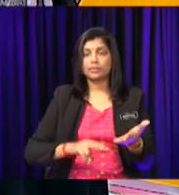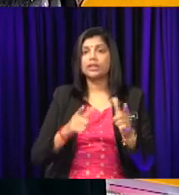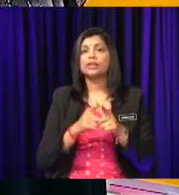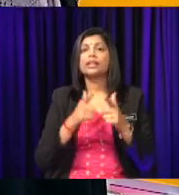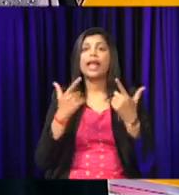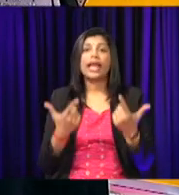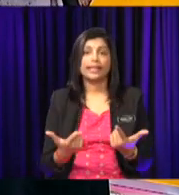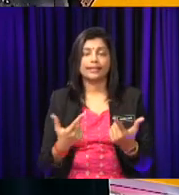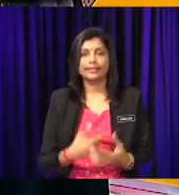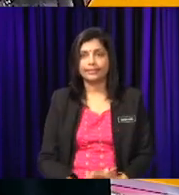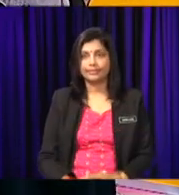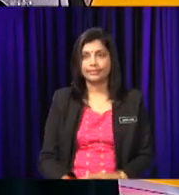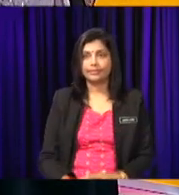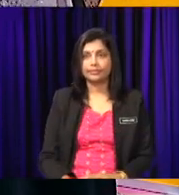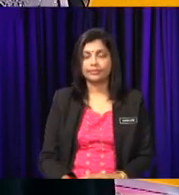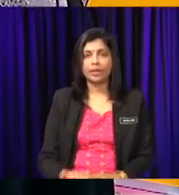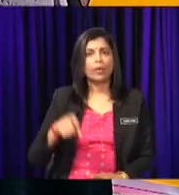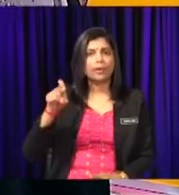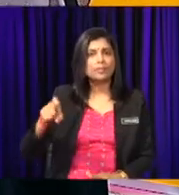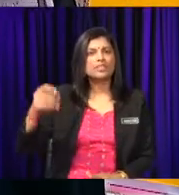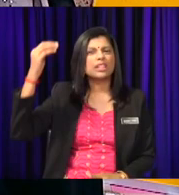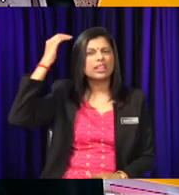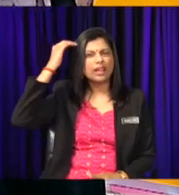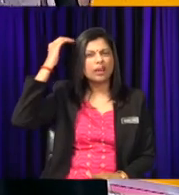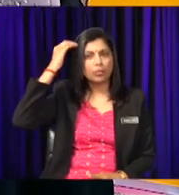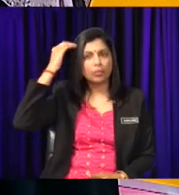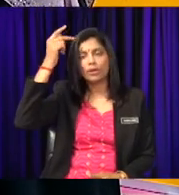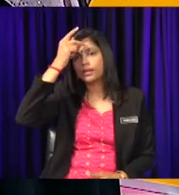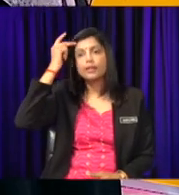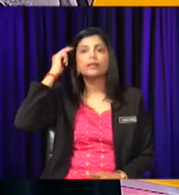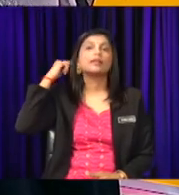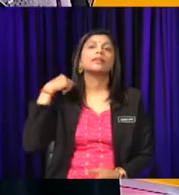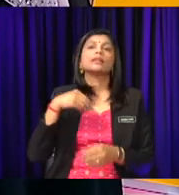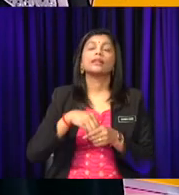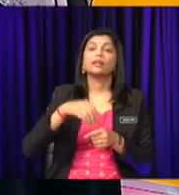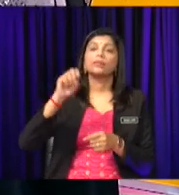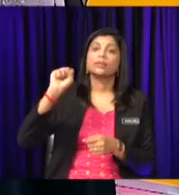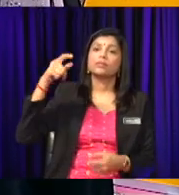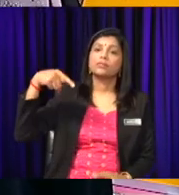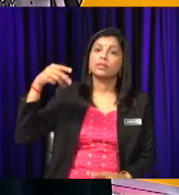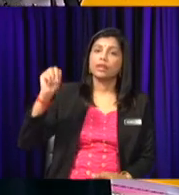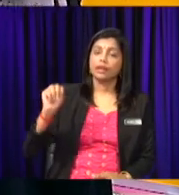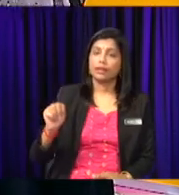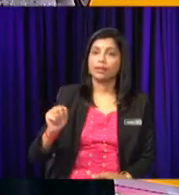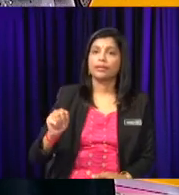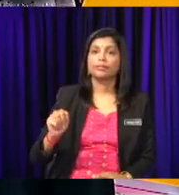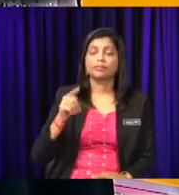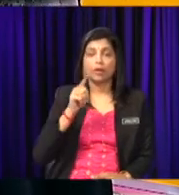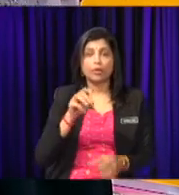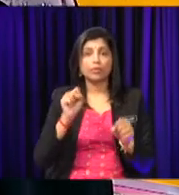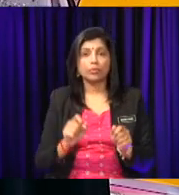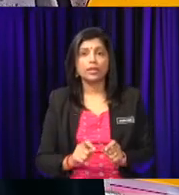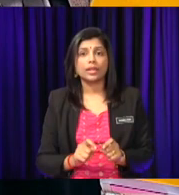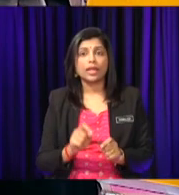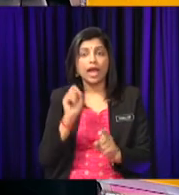murid-murid ini kuasai dalam sije pelajaran Malaysia mereka akan mengaplikasikan teknik bacaan ini